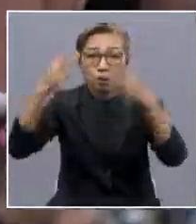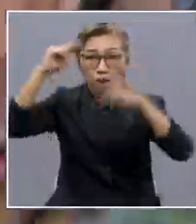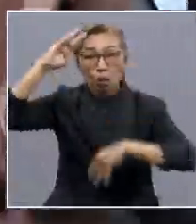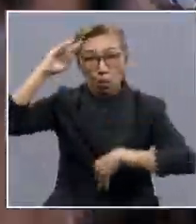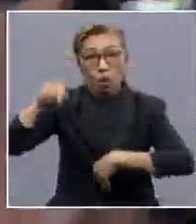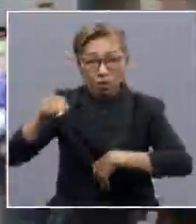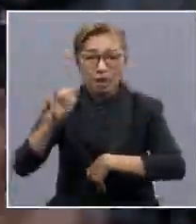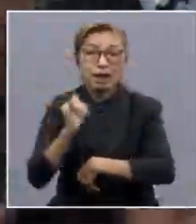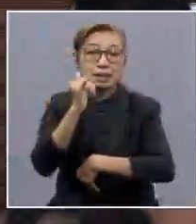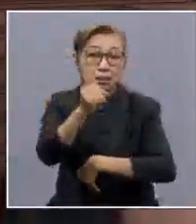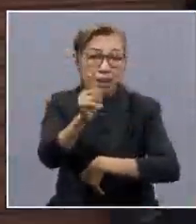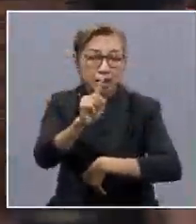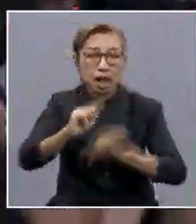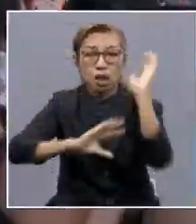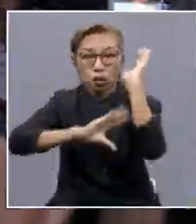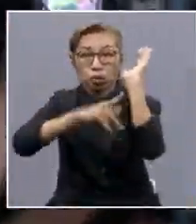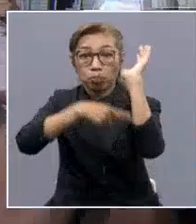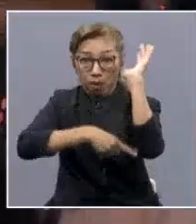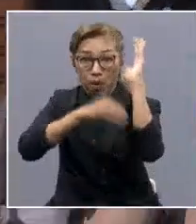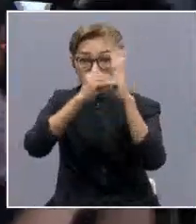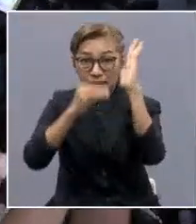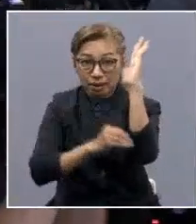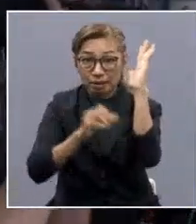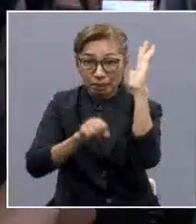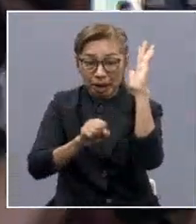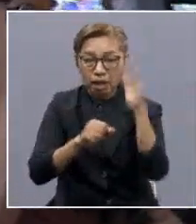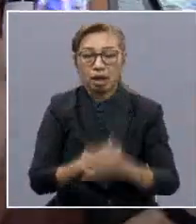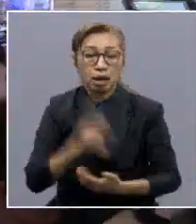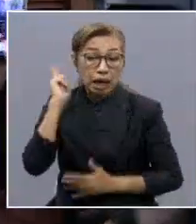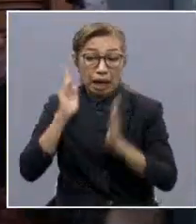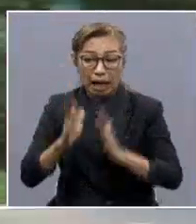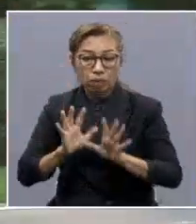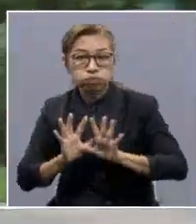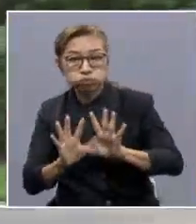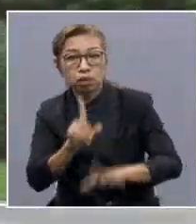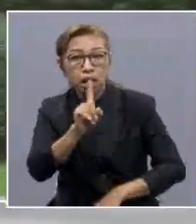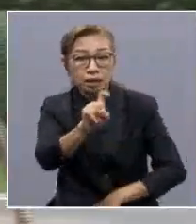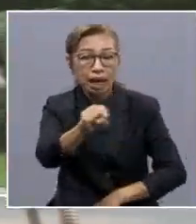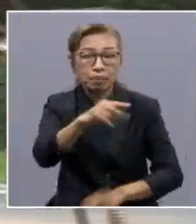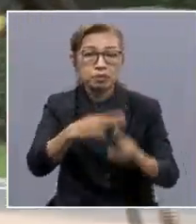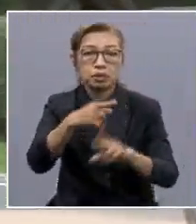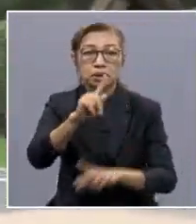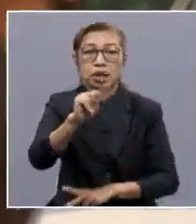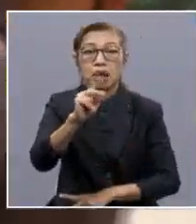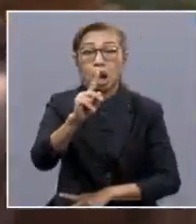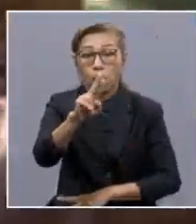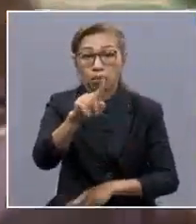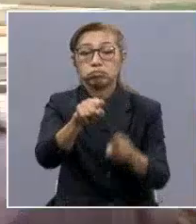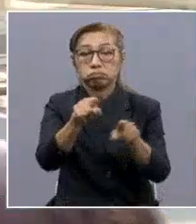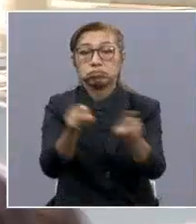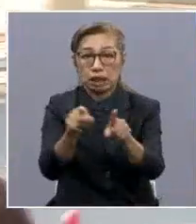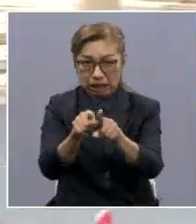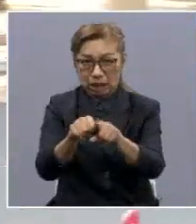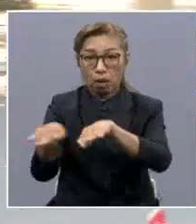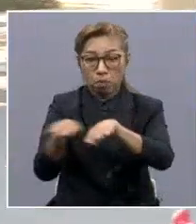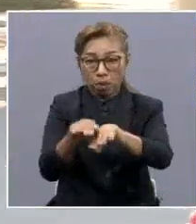ทธ์เนี่ยนะที่จังหวัดชุมพรนักข่าวไปถามคุณธนกรวังบุญคงชนะนะคะที่เตรียมจะลงพื้นที่เนี่ยว่า